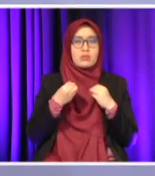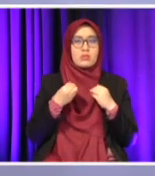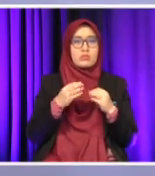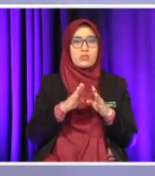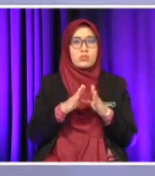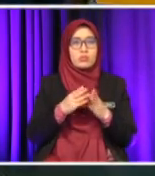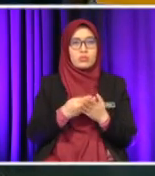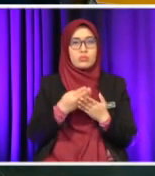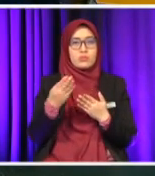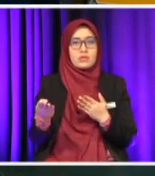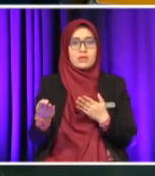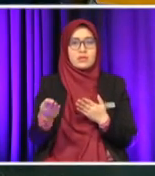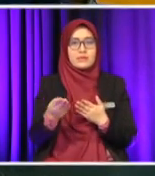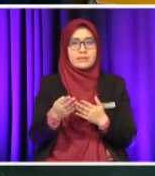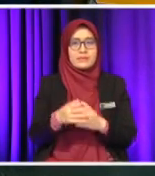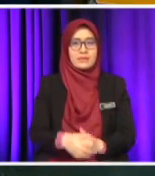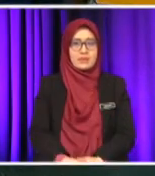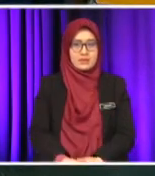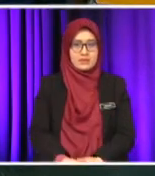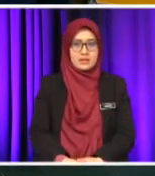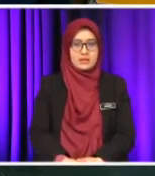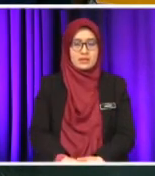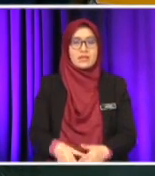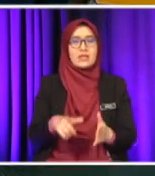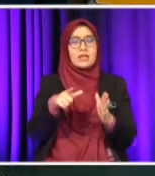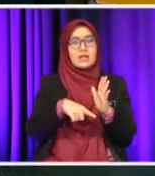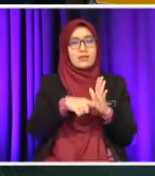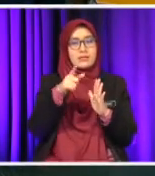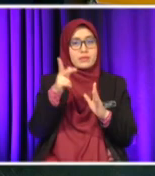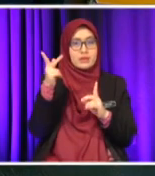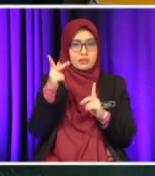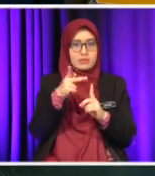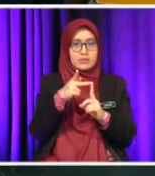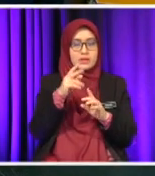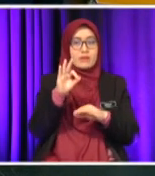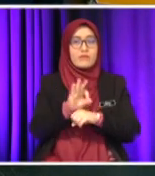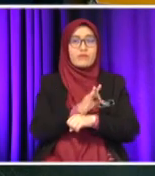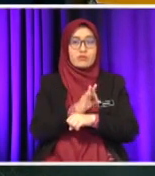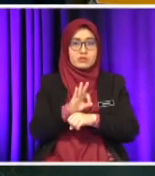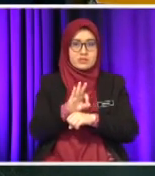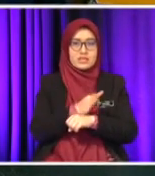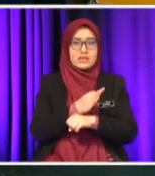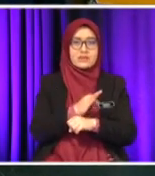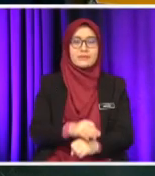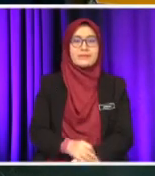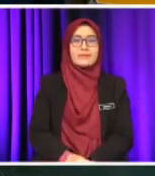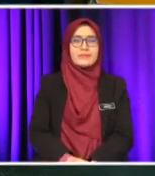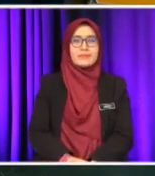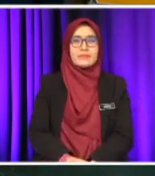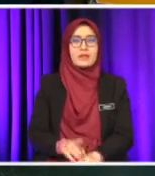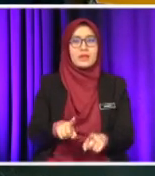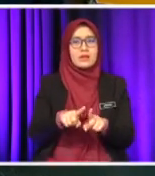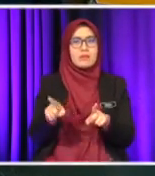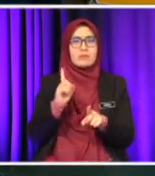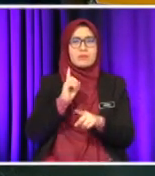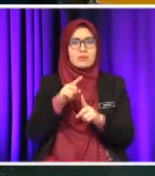inilah lebih kepada fungsinya lebih kepada fungsi tapi bila kita tengok